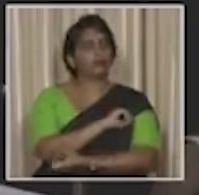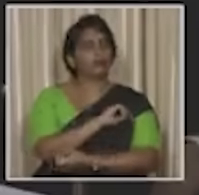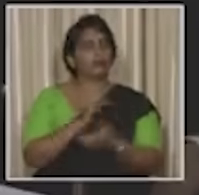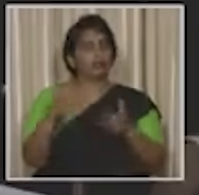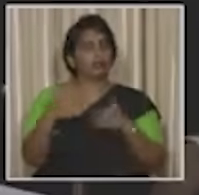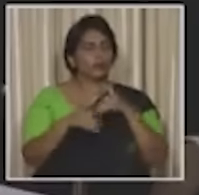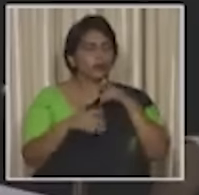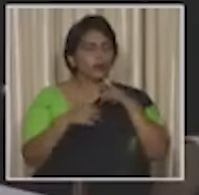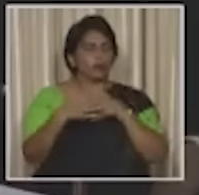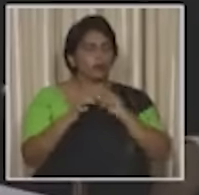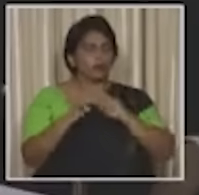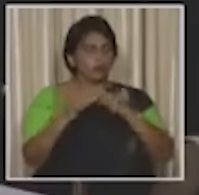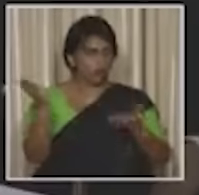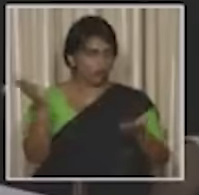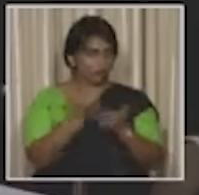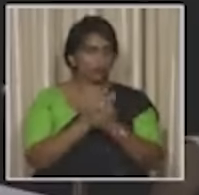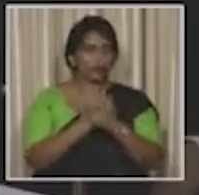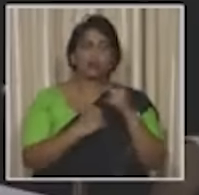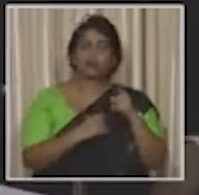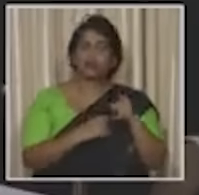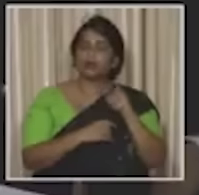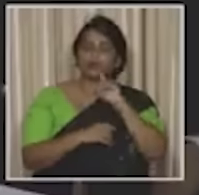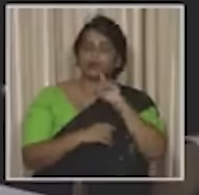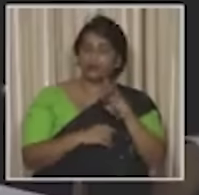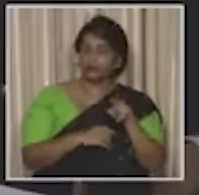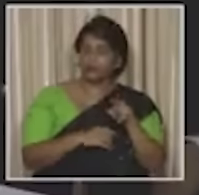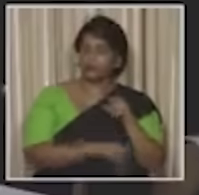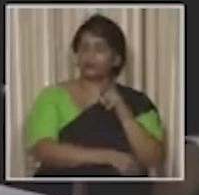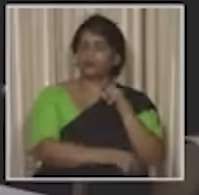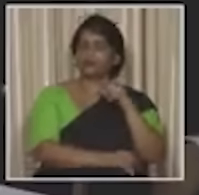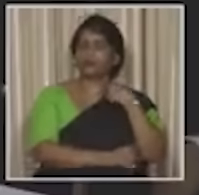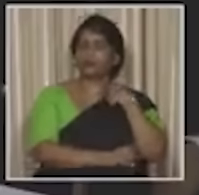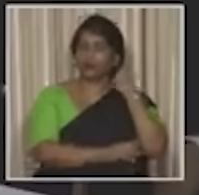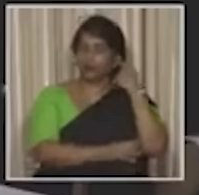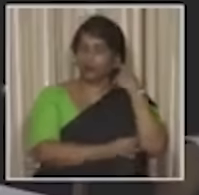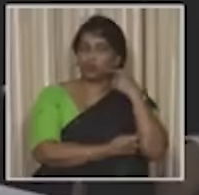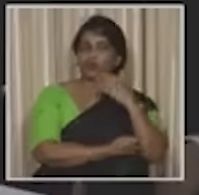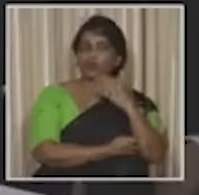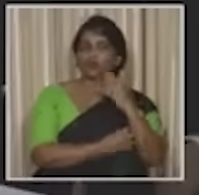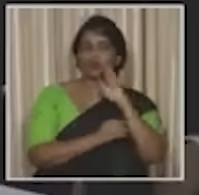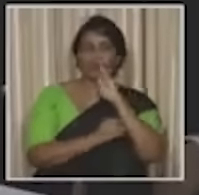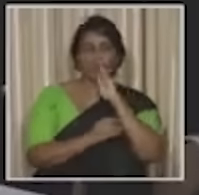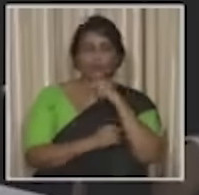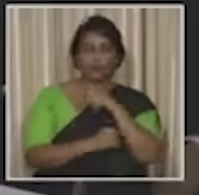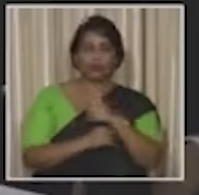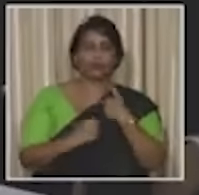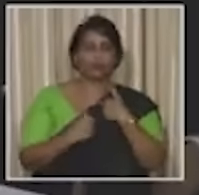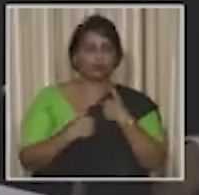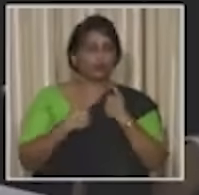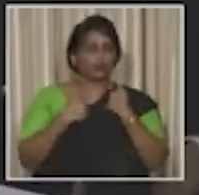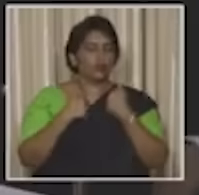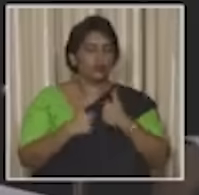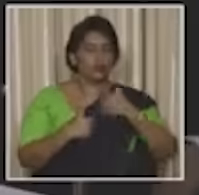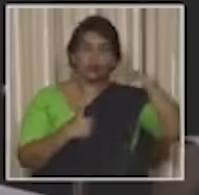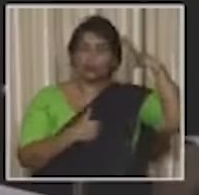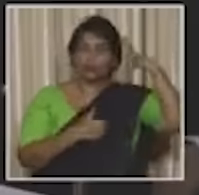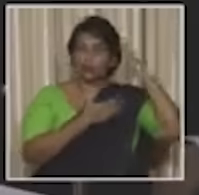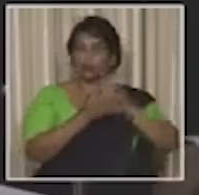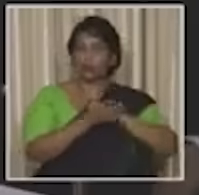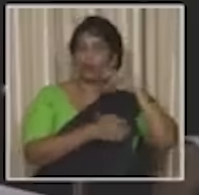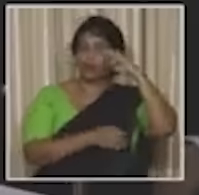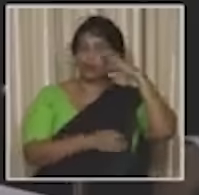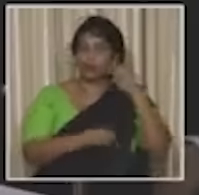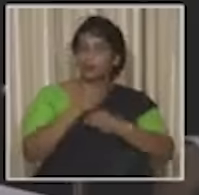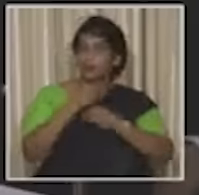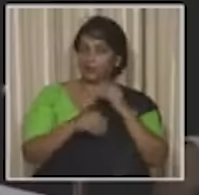menemui kabinet patrika wena madu. Eke anu, apit anu samaan gatot apit ita amat honda surya balen vidule nispadne